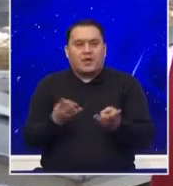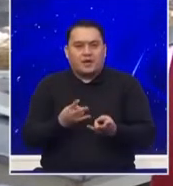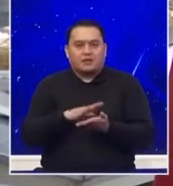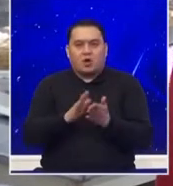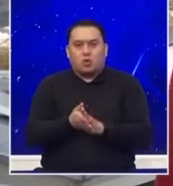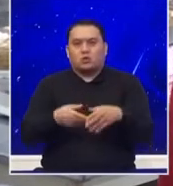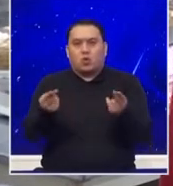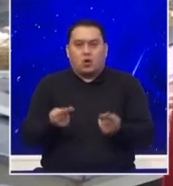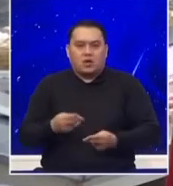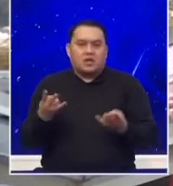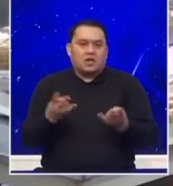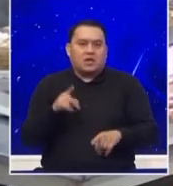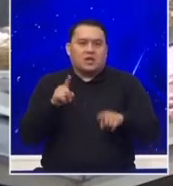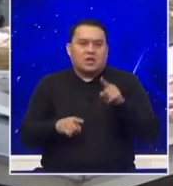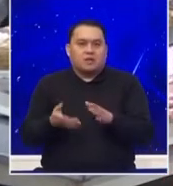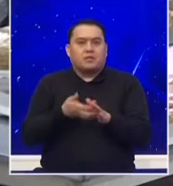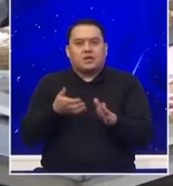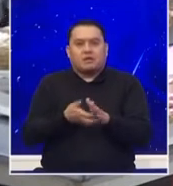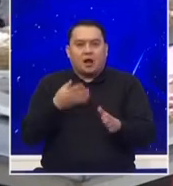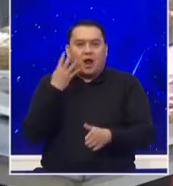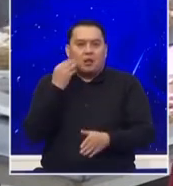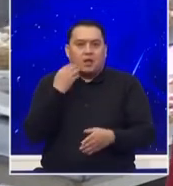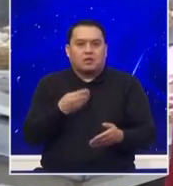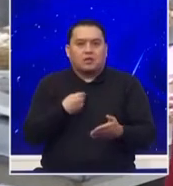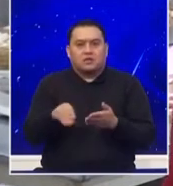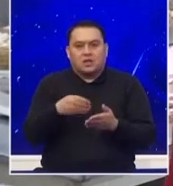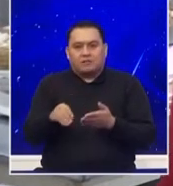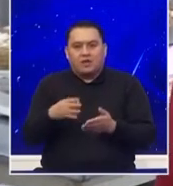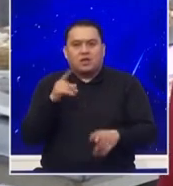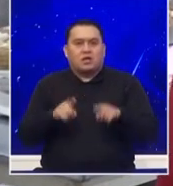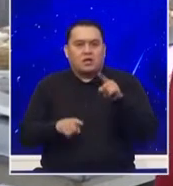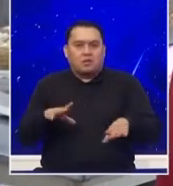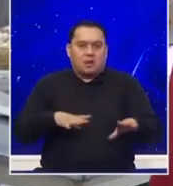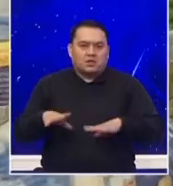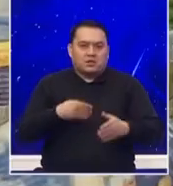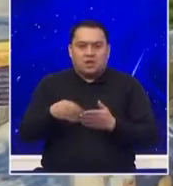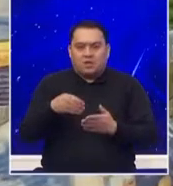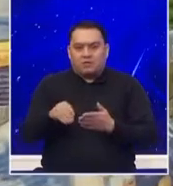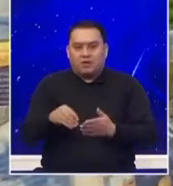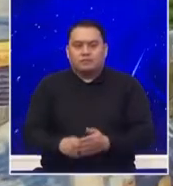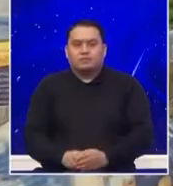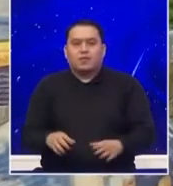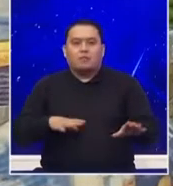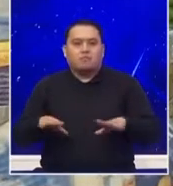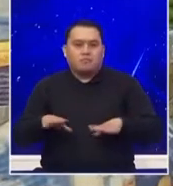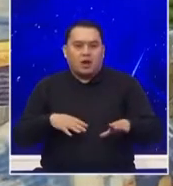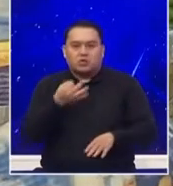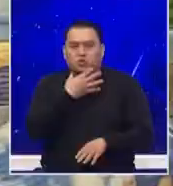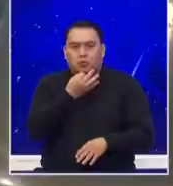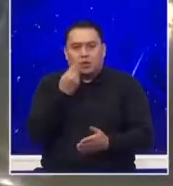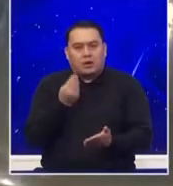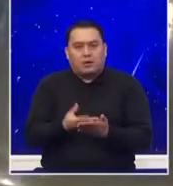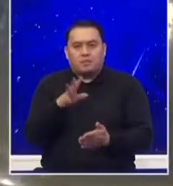келісім шартқа отырғанбыз, кейде бізге жетпей қалады. Алматыдан алдырамыз кейде, кейде базардан аламыз. Ал базар мен дүкендерде жұмыртқа